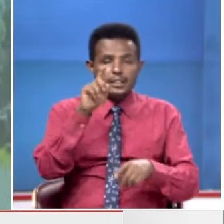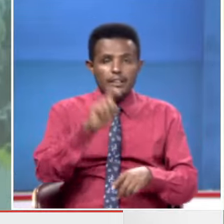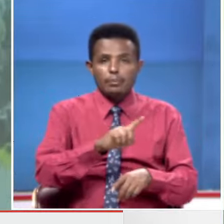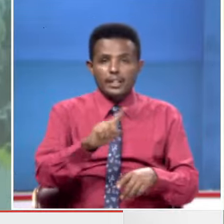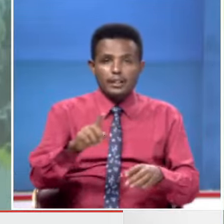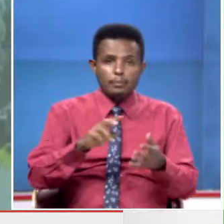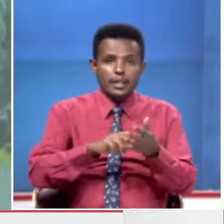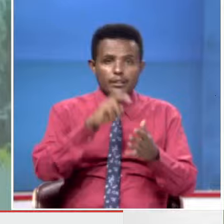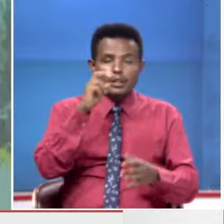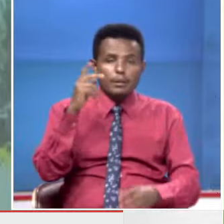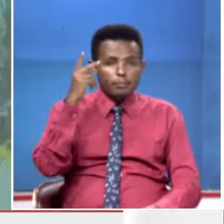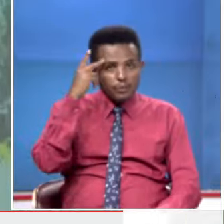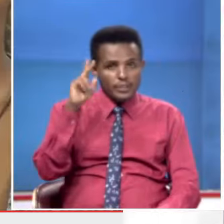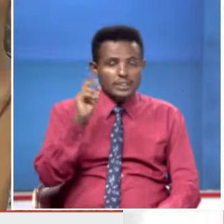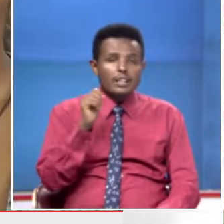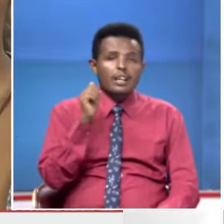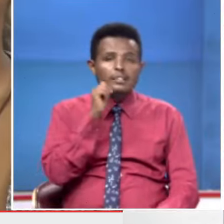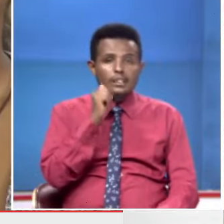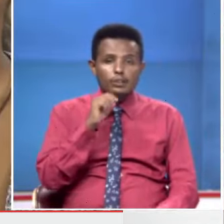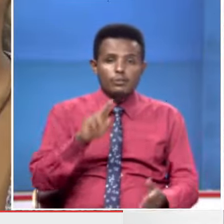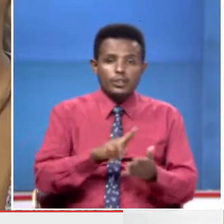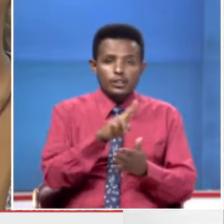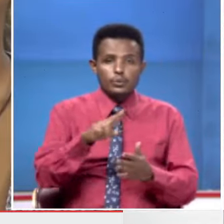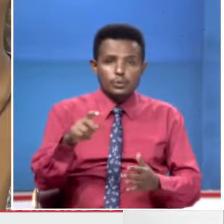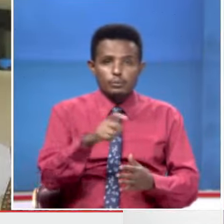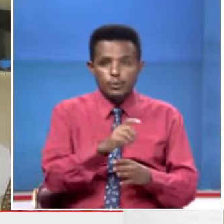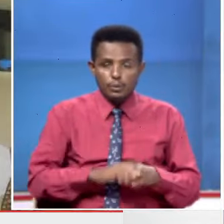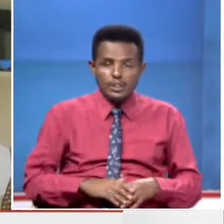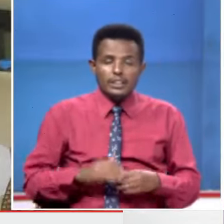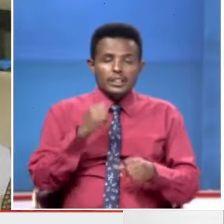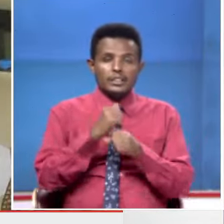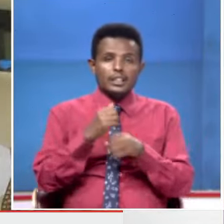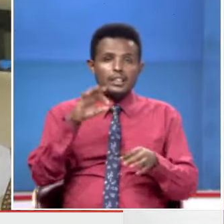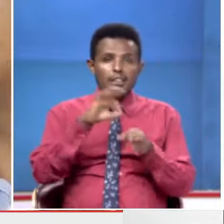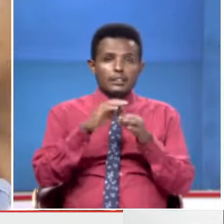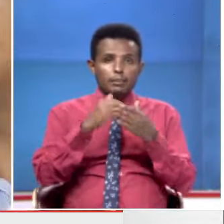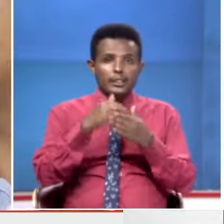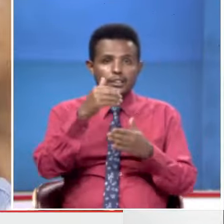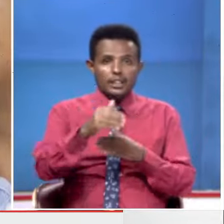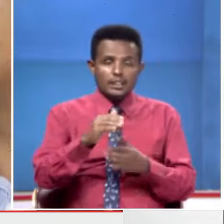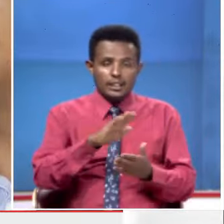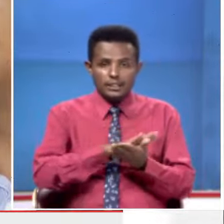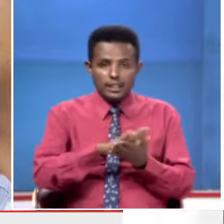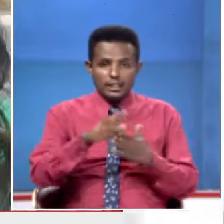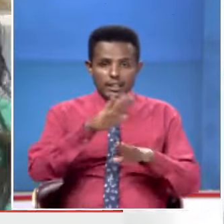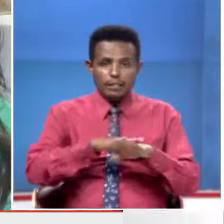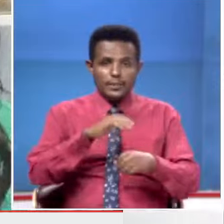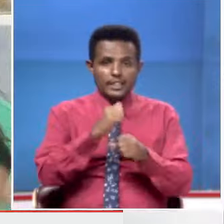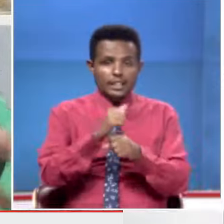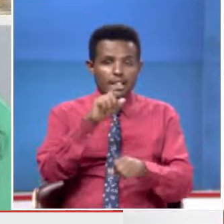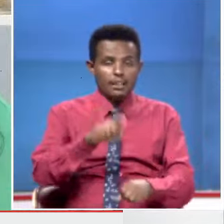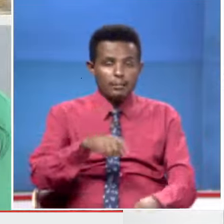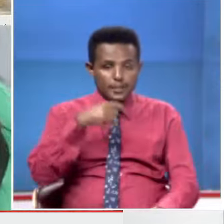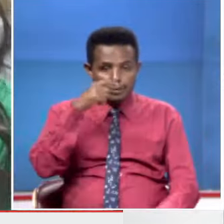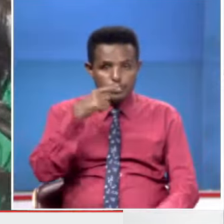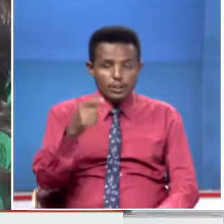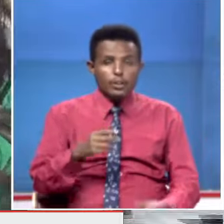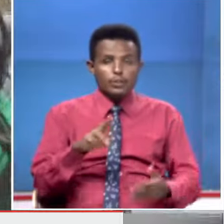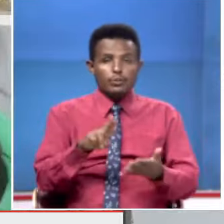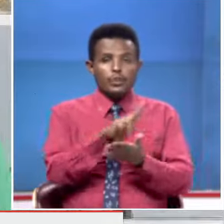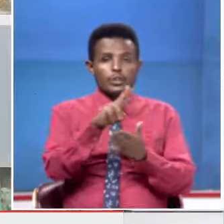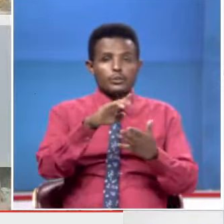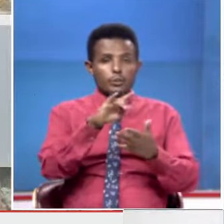ያነሱት ፕሮፌሰር አስቴር ዩኒቨርሲቲዎችም ቢሆኑ ከሴቶች የስራ ቅጥር ባሻገር ጥራት ላይ መስራት አለባቸው ነው ያሉት። ዩኒቨርሲቲዎች ራንክ